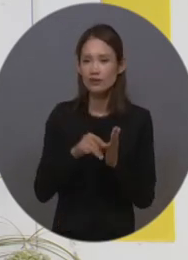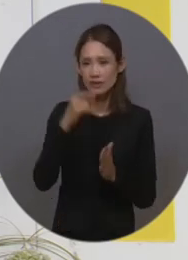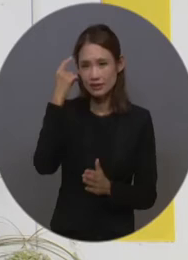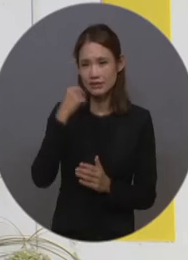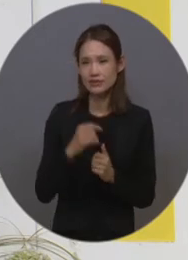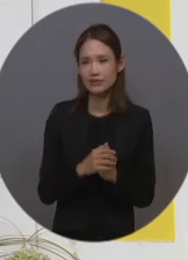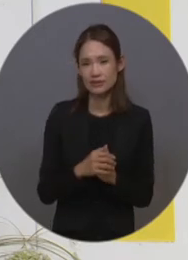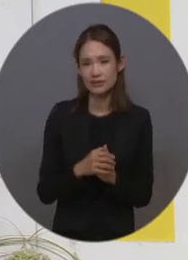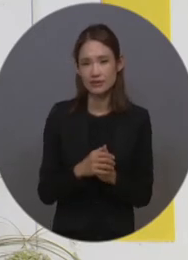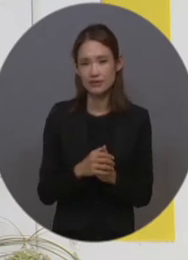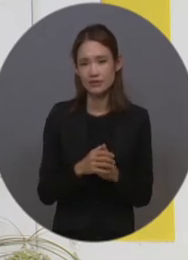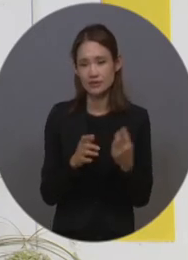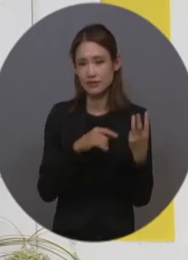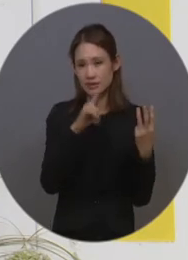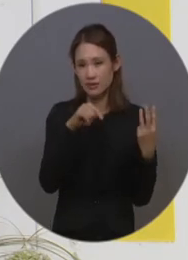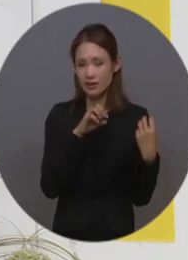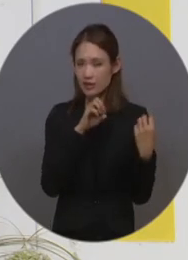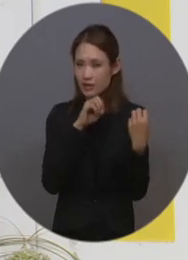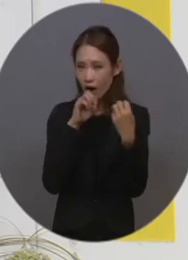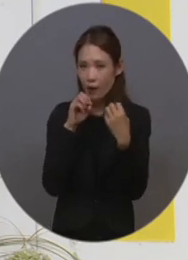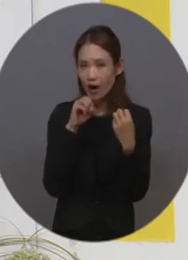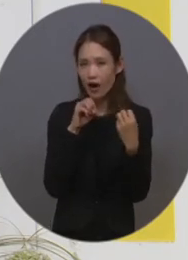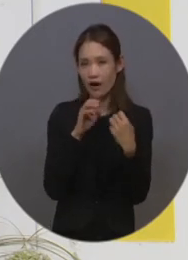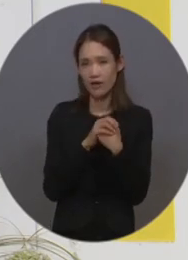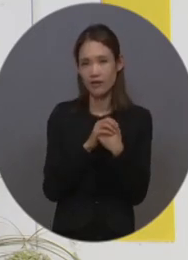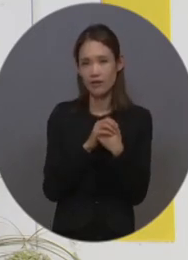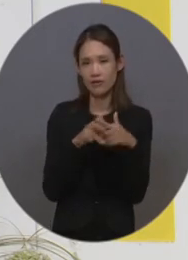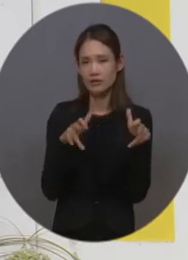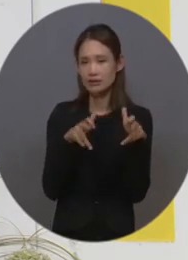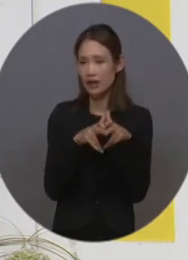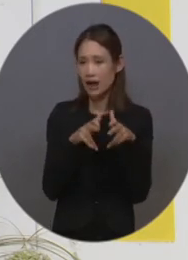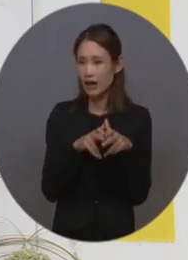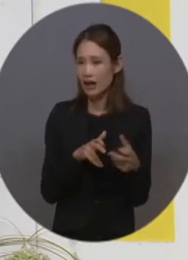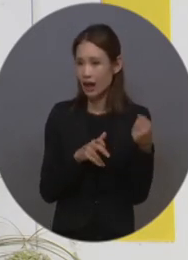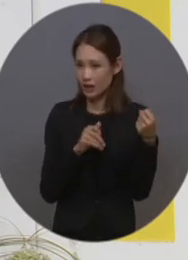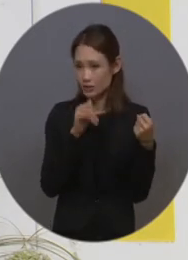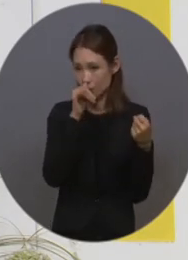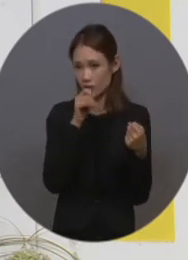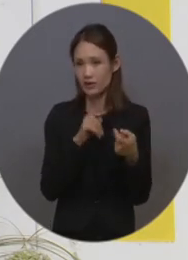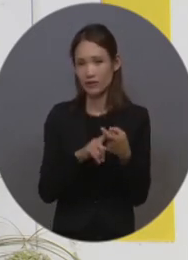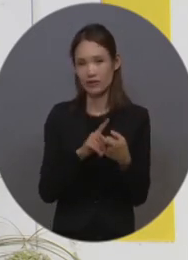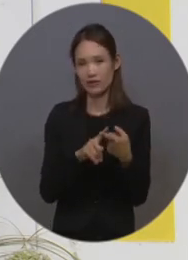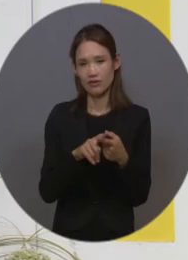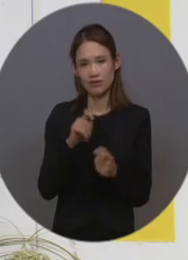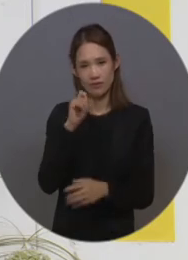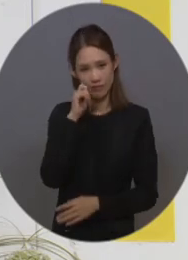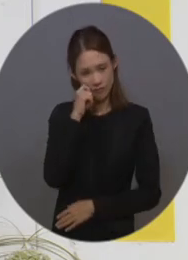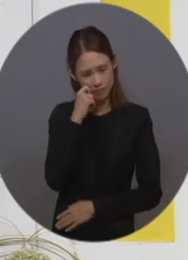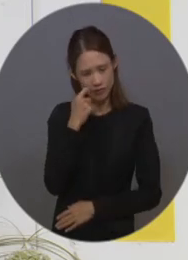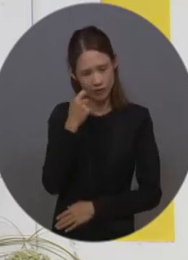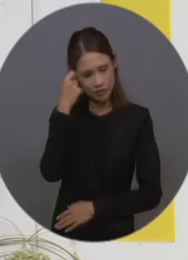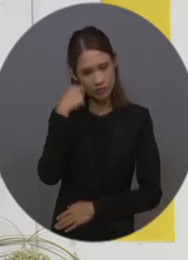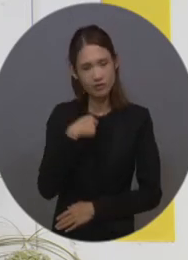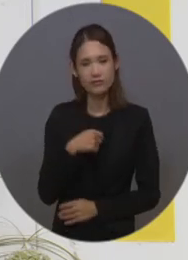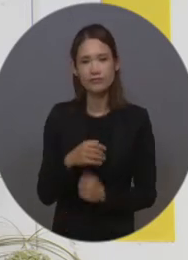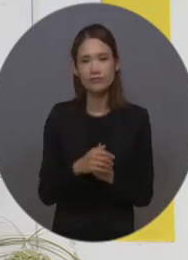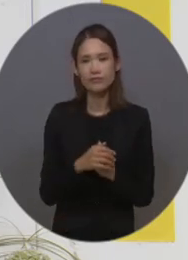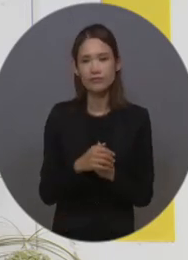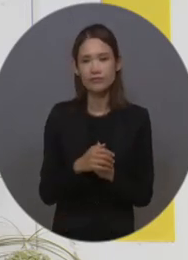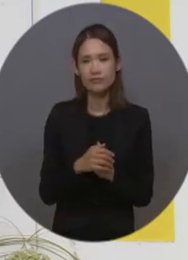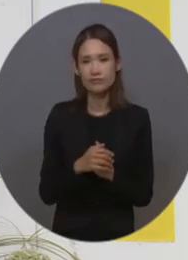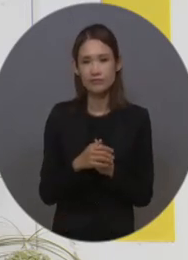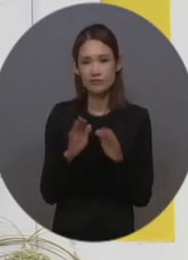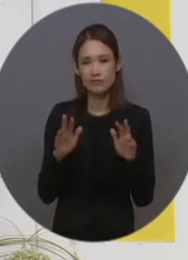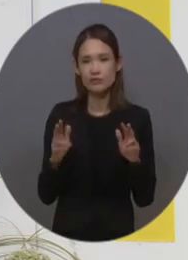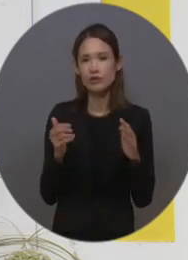때. 그래서 삼촌과 대화를 하면서 장애를 가지고 있는 것에 대한 어려움 이런 거를 이제 느끼게 된 거죠. 그렇군요. 이제